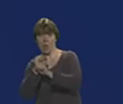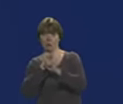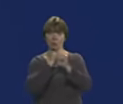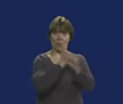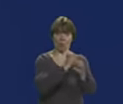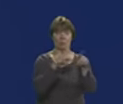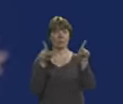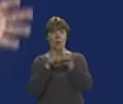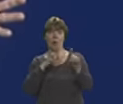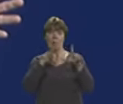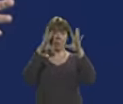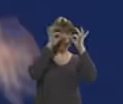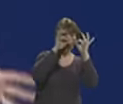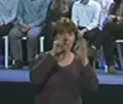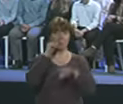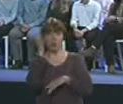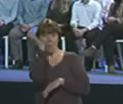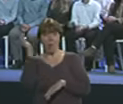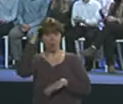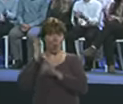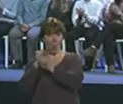de Madame Joly, de l'autre de Monsieur Mélenchon.